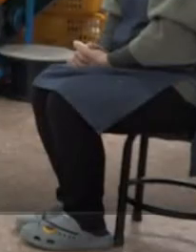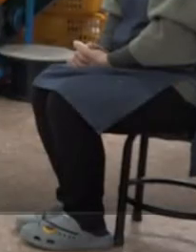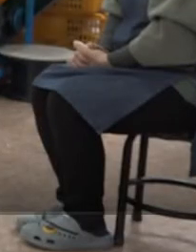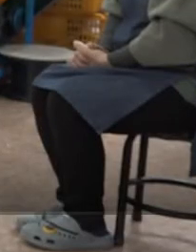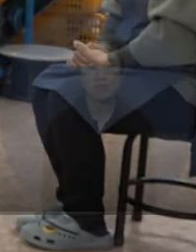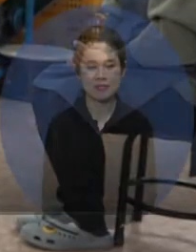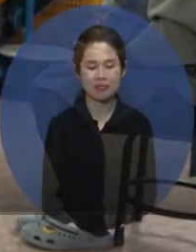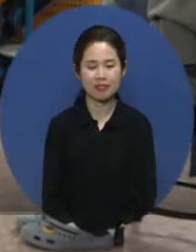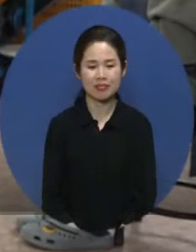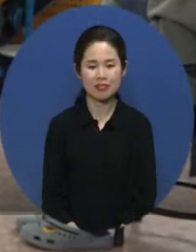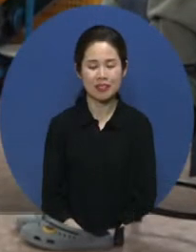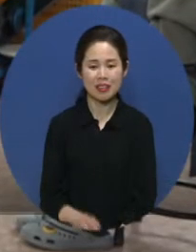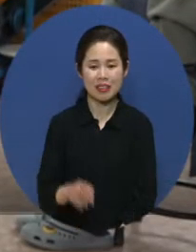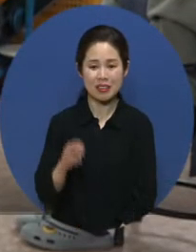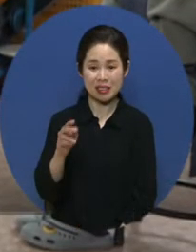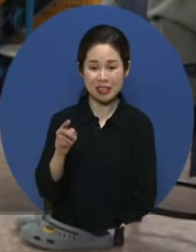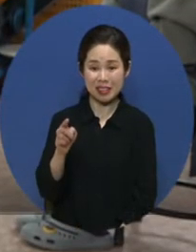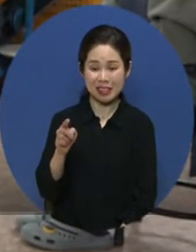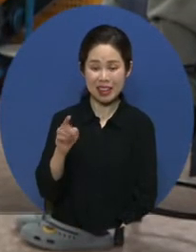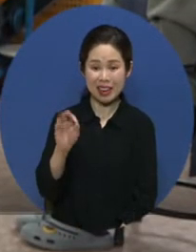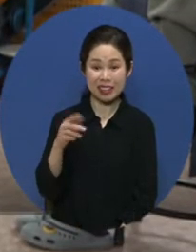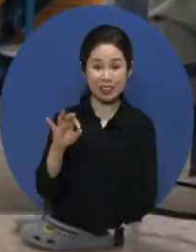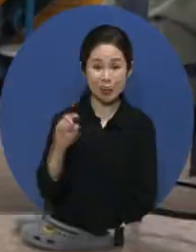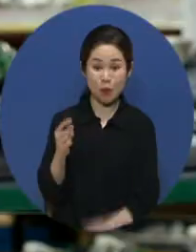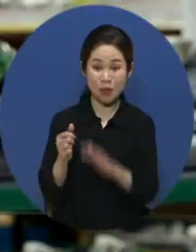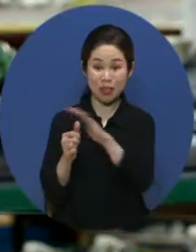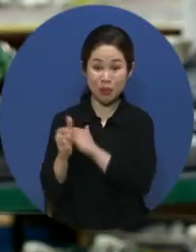언제세요? 대표님께 혹시 하고 싶은 말 있으시면